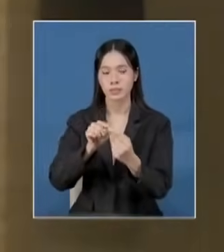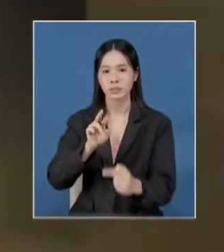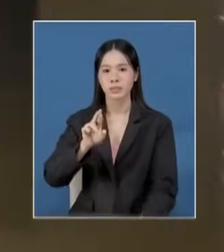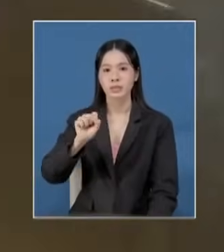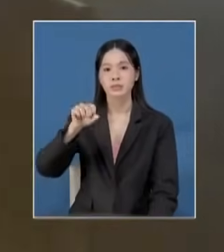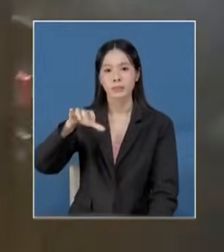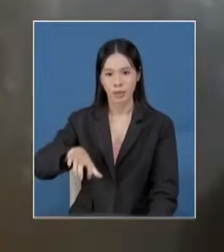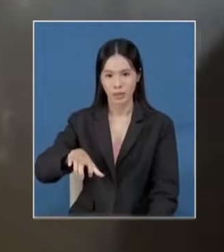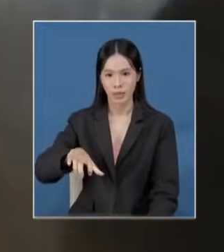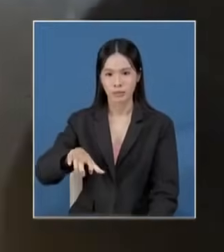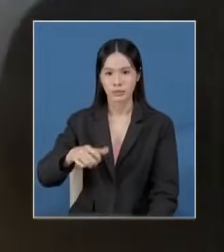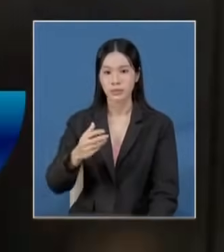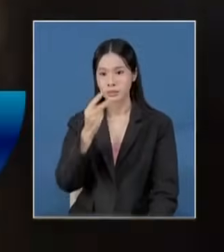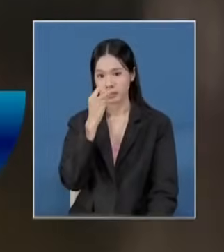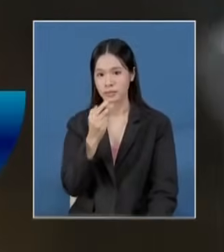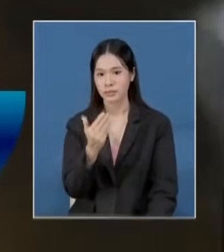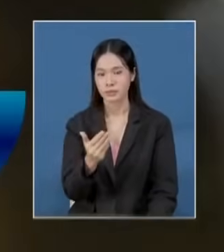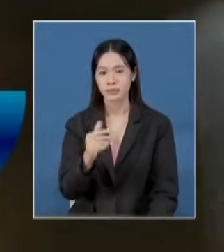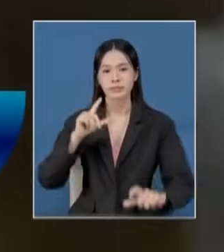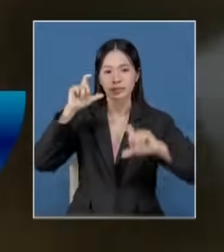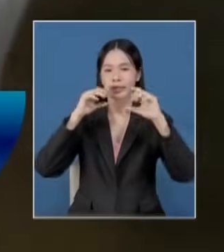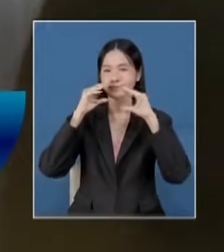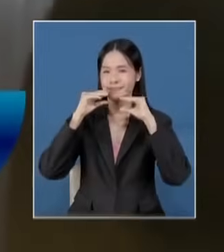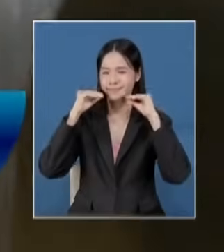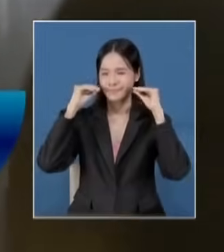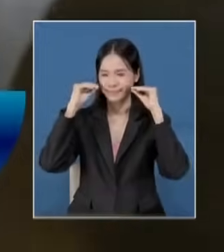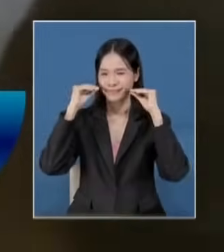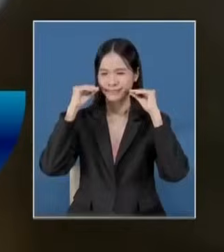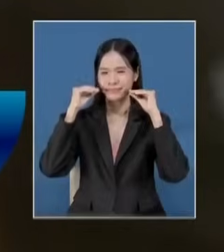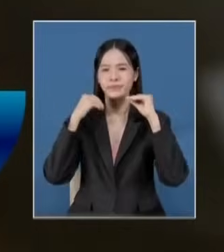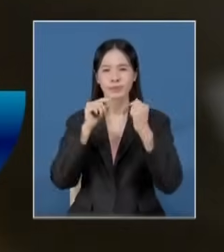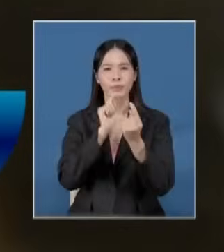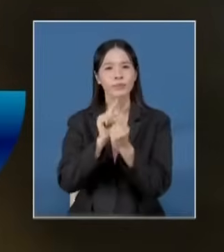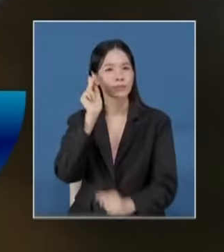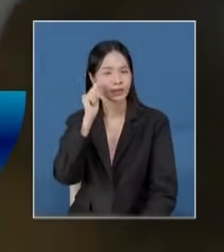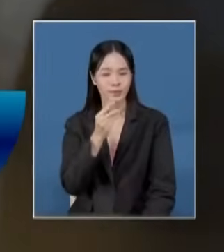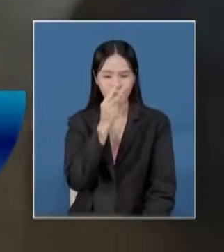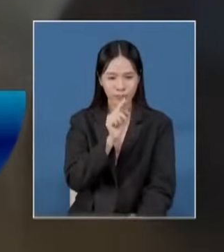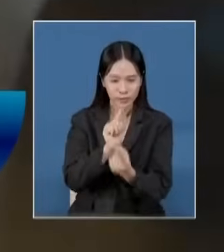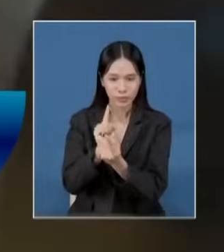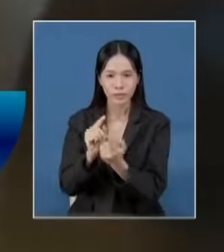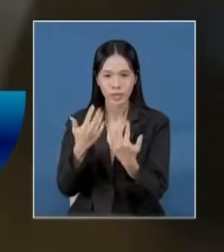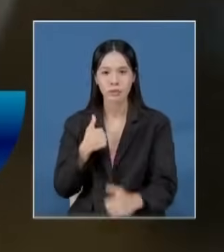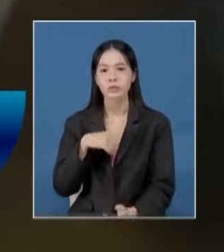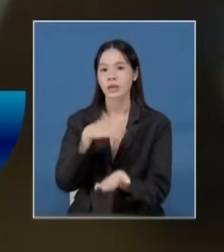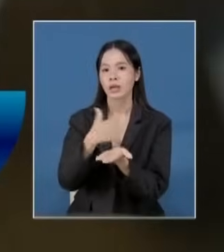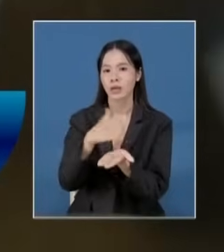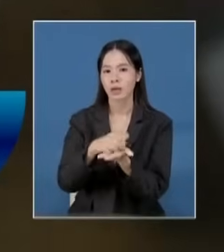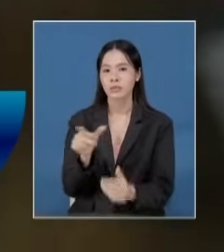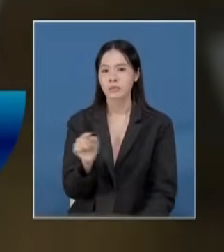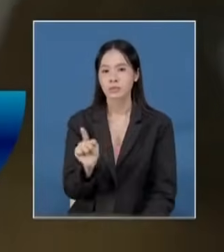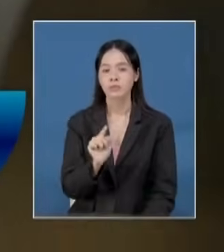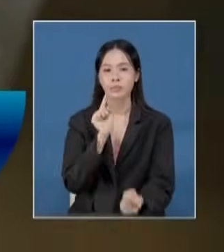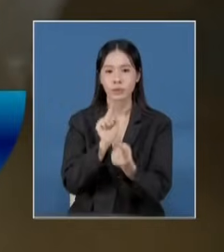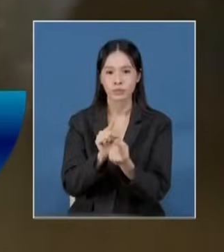านะคะผู้ชมโดยสังเกตได้เลยค่ะว่ามีสีหน้ายิ้มแย้มแจ่มใสค่ะทักทายสื่อมวลชนก่อนจะมีการเปิดเผยสั้นๆนะคะถึงนาที